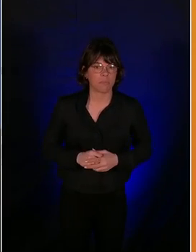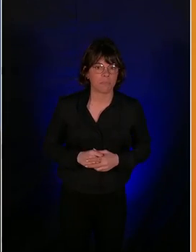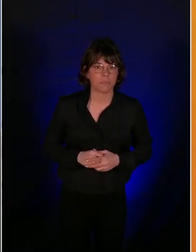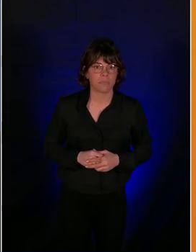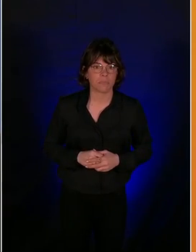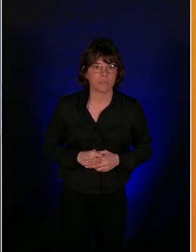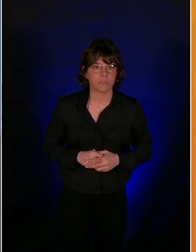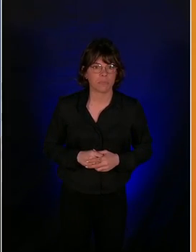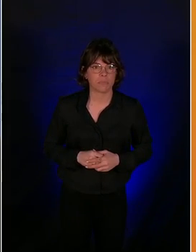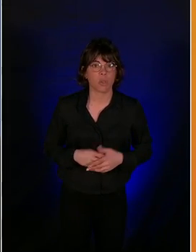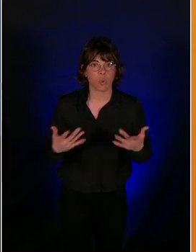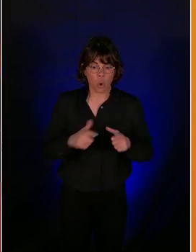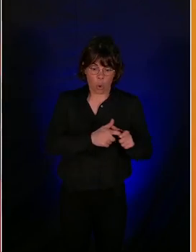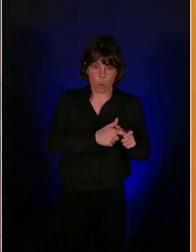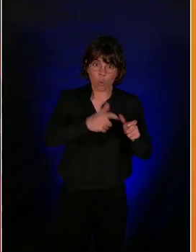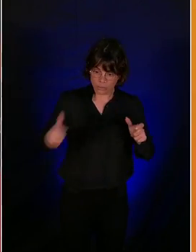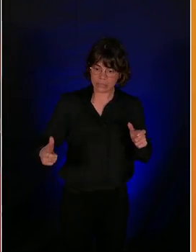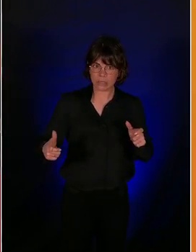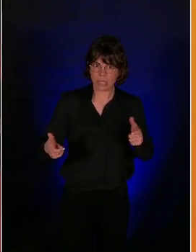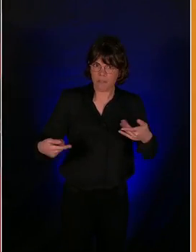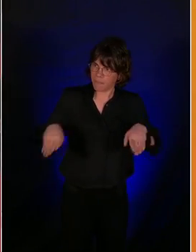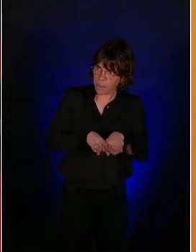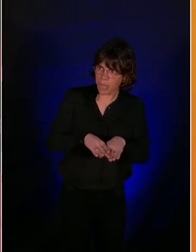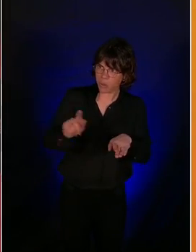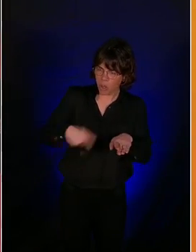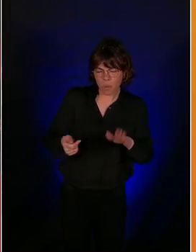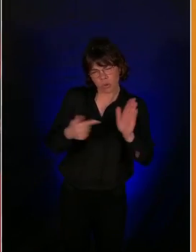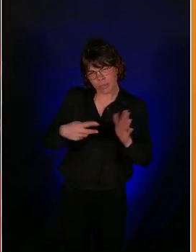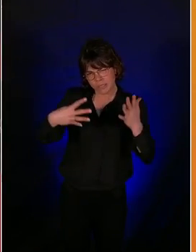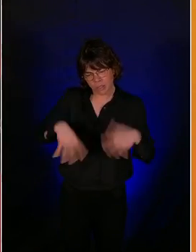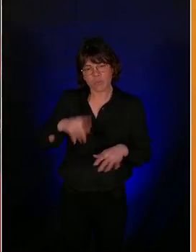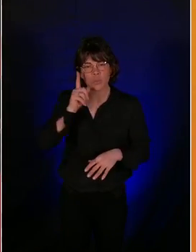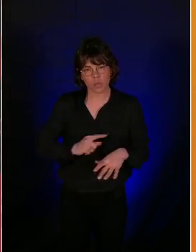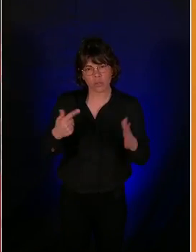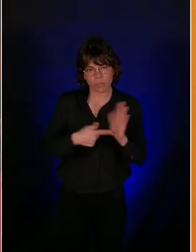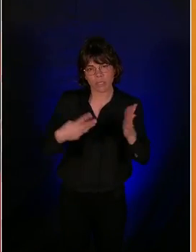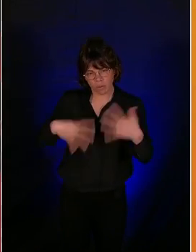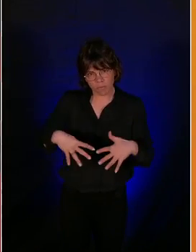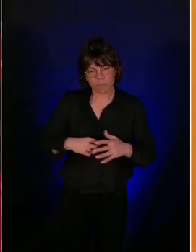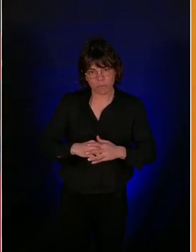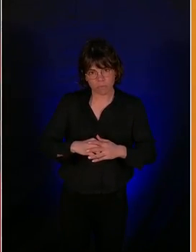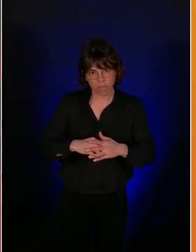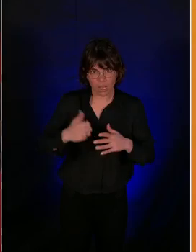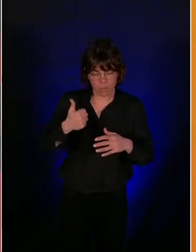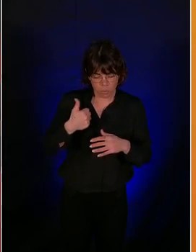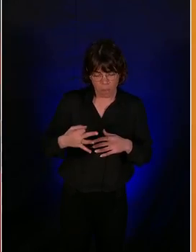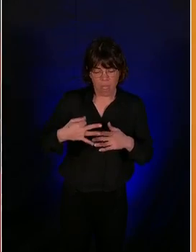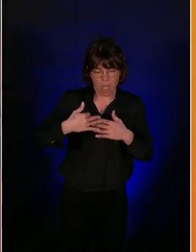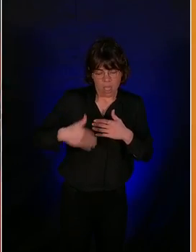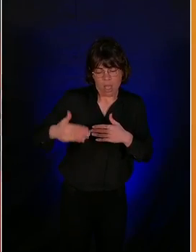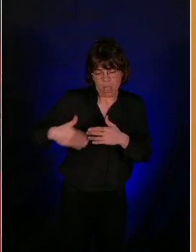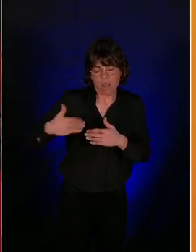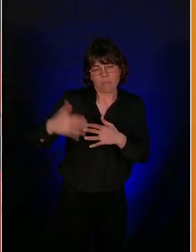donc l'usine a théoriquement fermé en 2019 en juin 2019 après des semaines et des semaines de